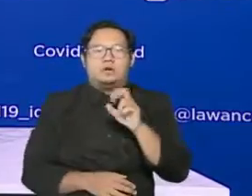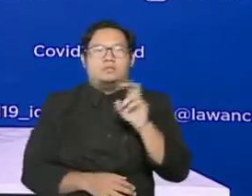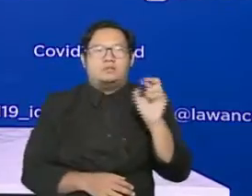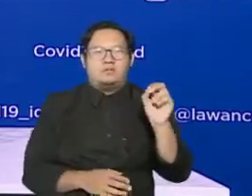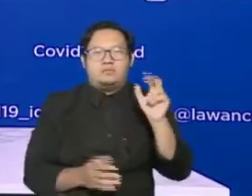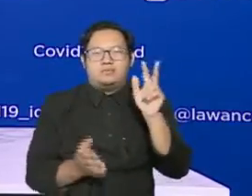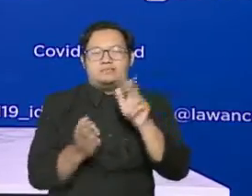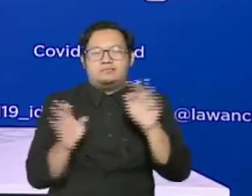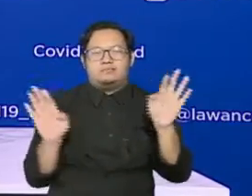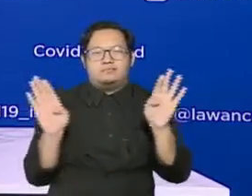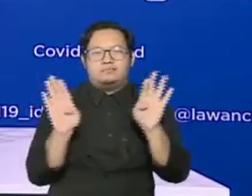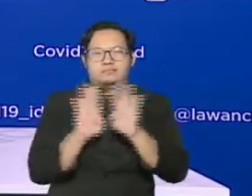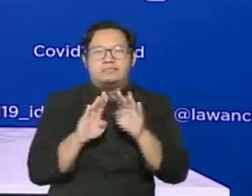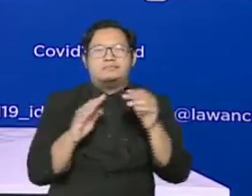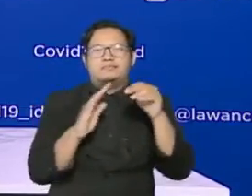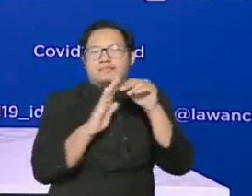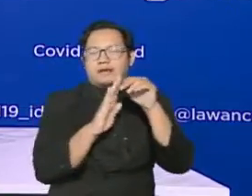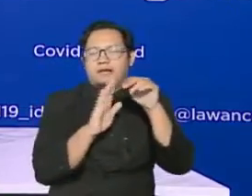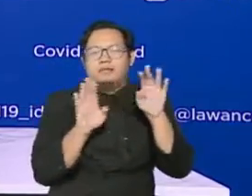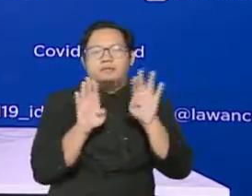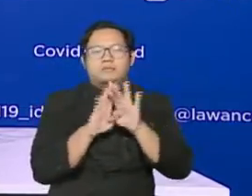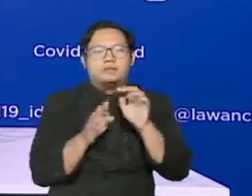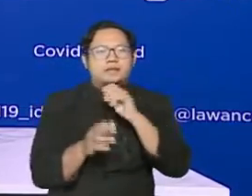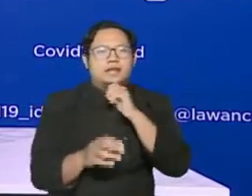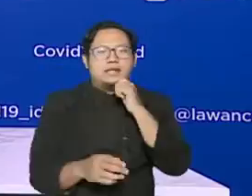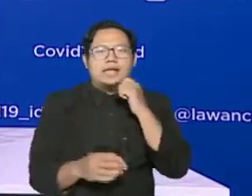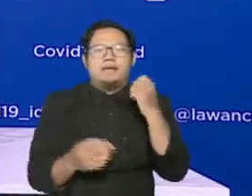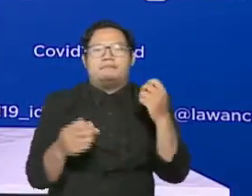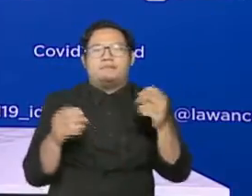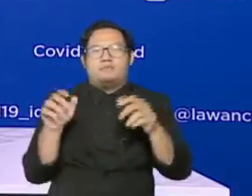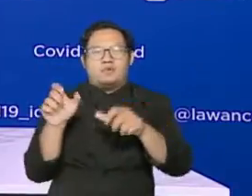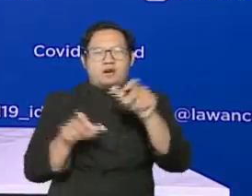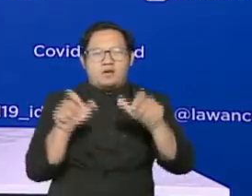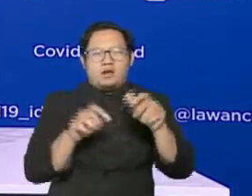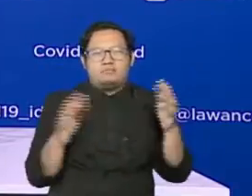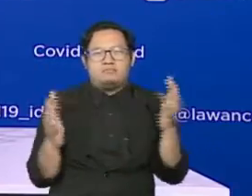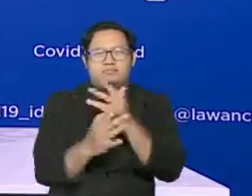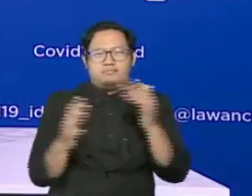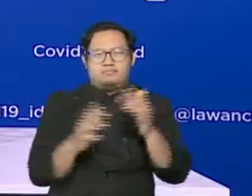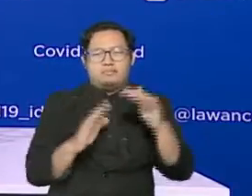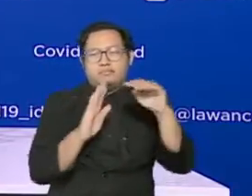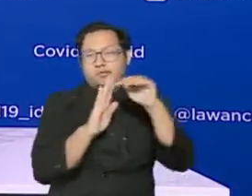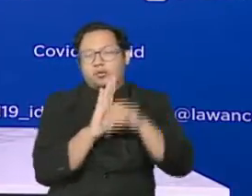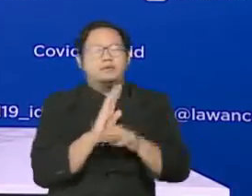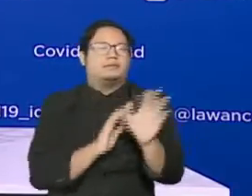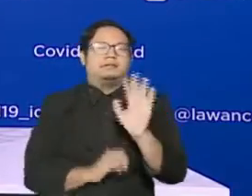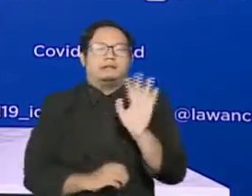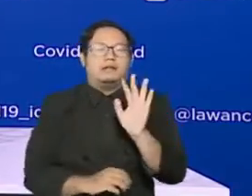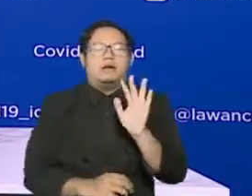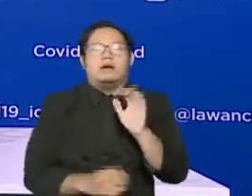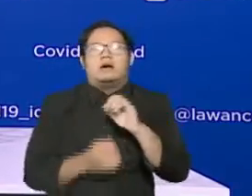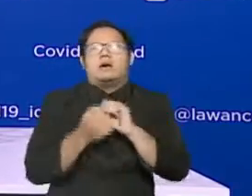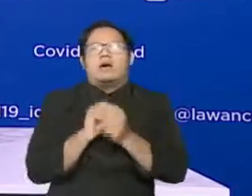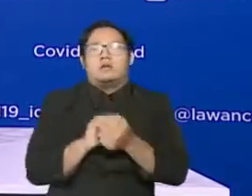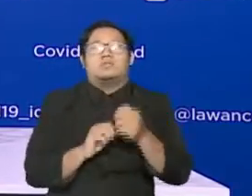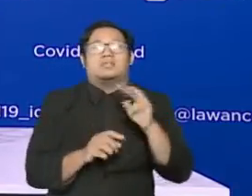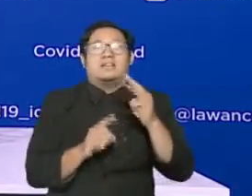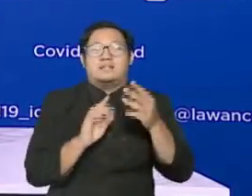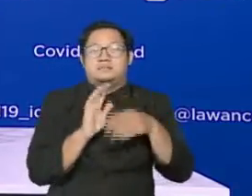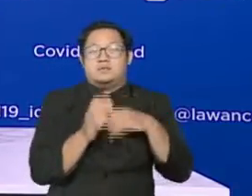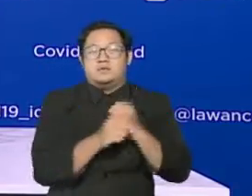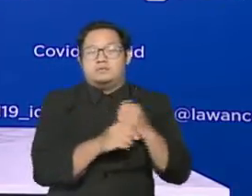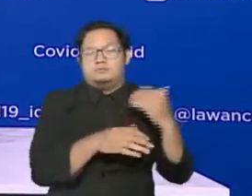cukup untuk menekan pergerakan penduduk penurunan kasus yang terjadi bertahan 13minggu membuat